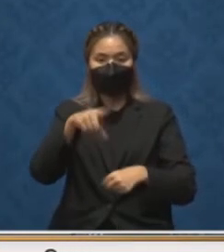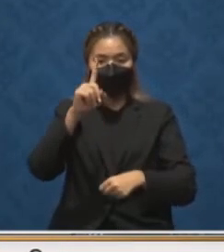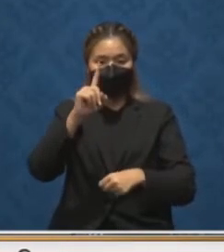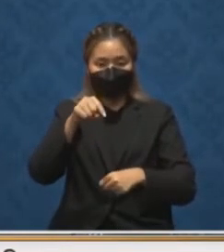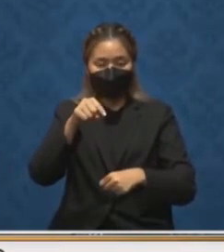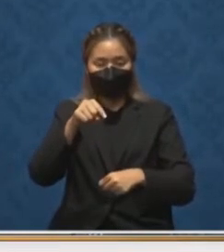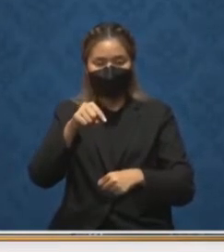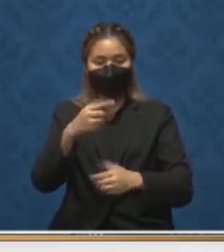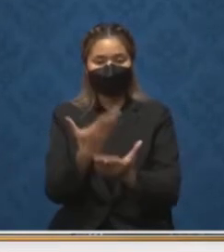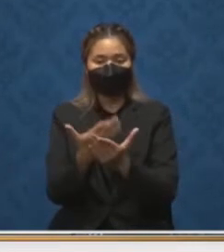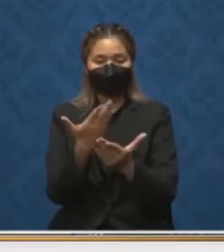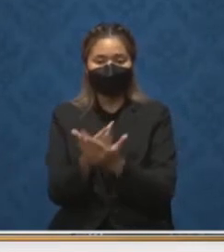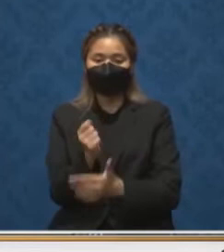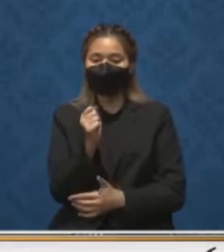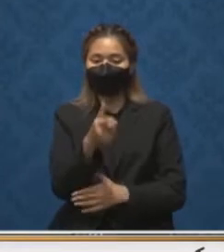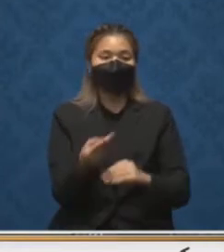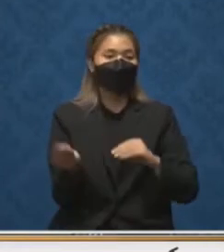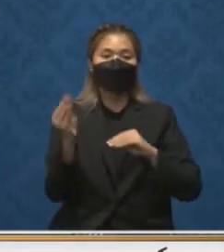องเพิมอี 1 แนบาท